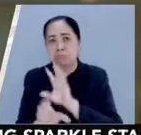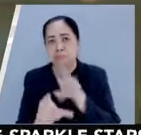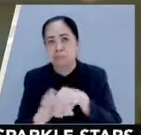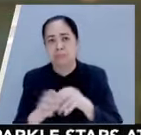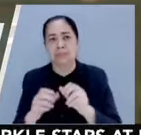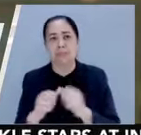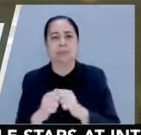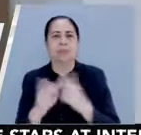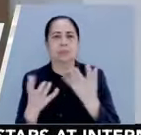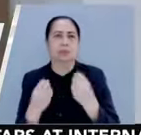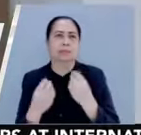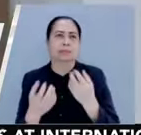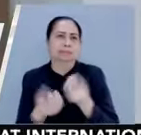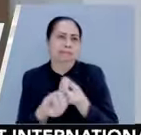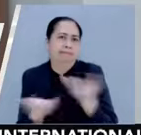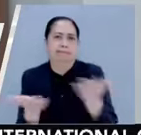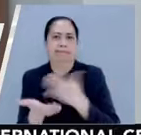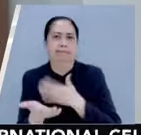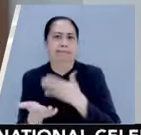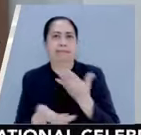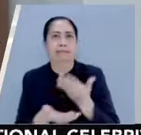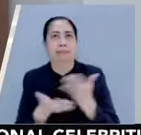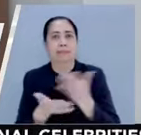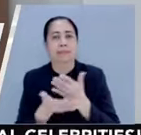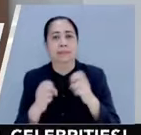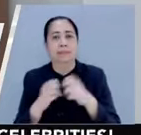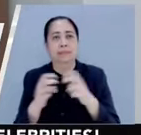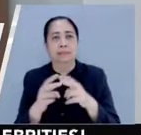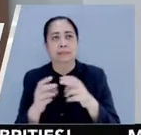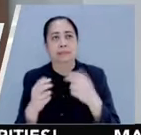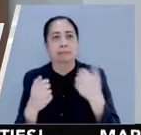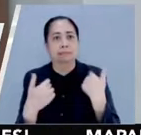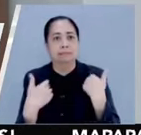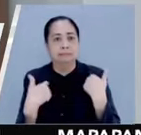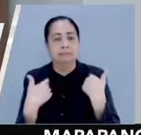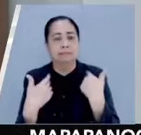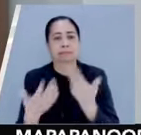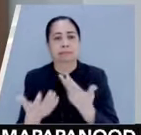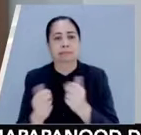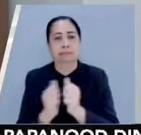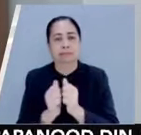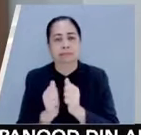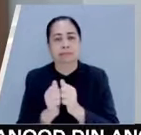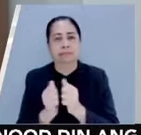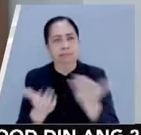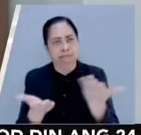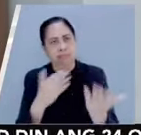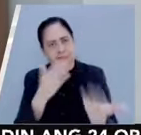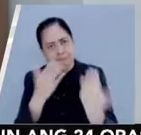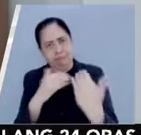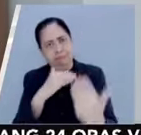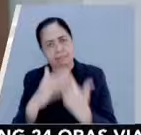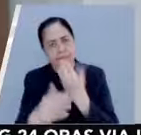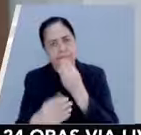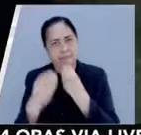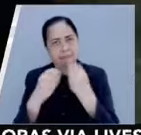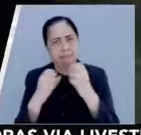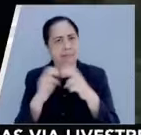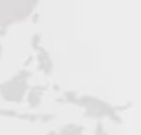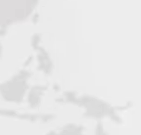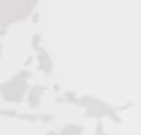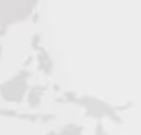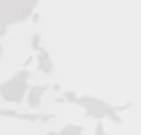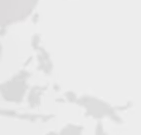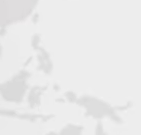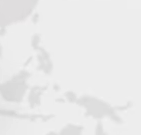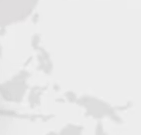kalooban ko magbigay. Kahit may tatlo akong kasama, pasukin nila, baka kainin nila kahit hindi nila kilala.